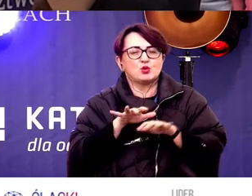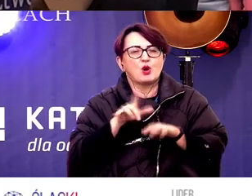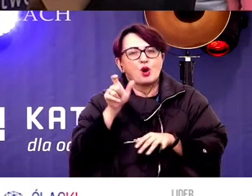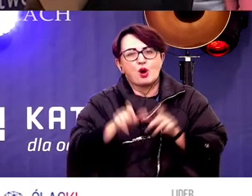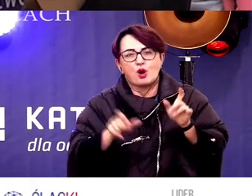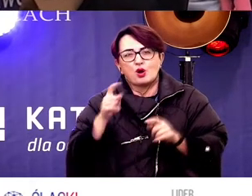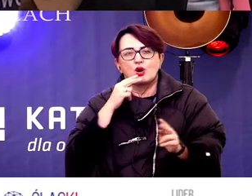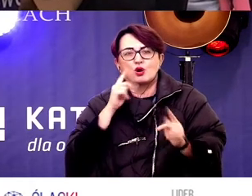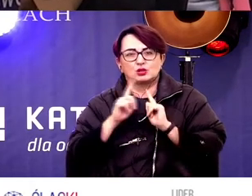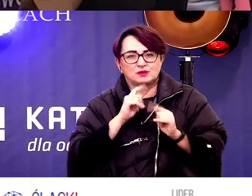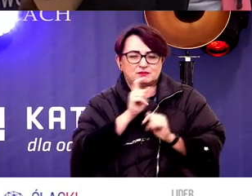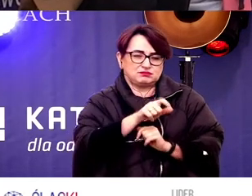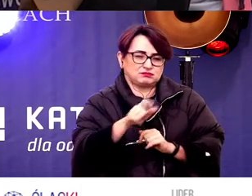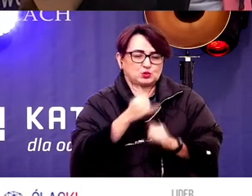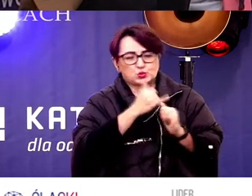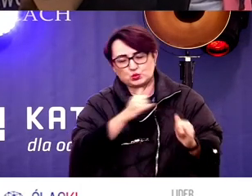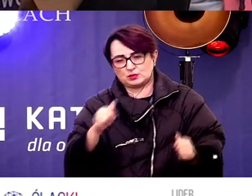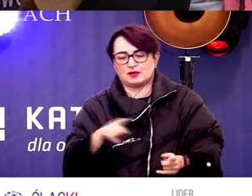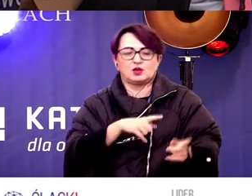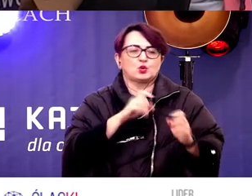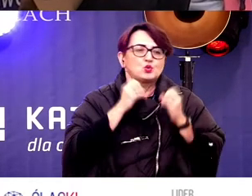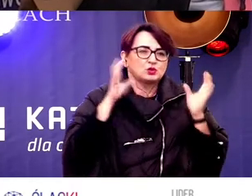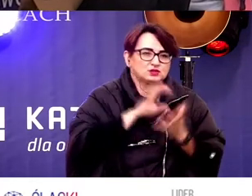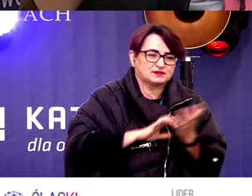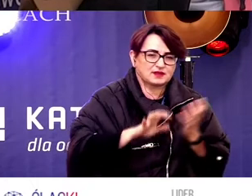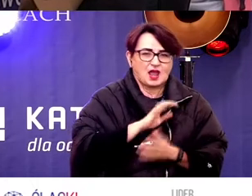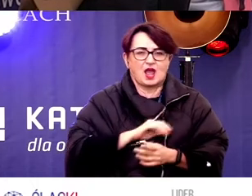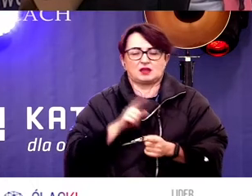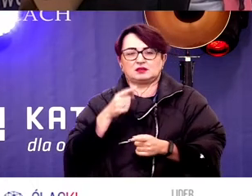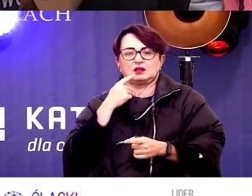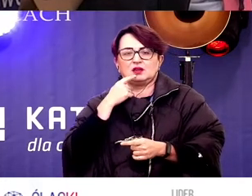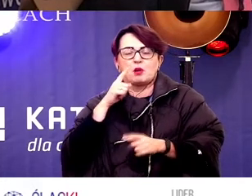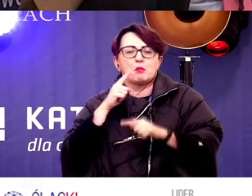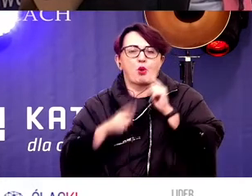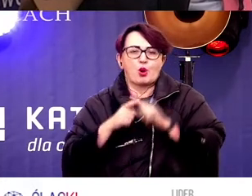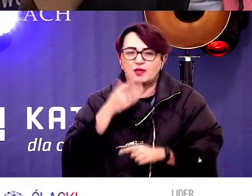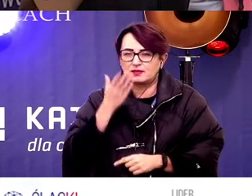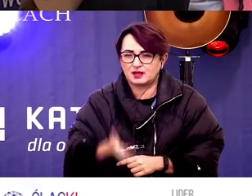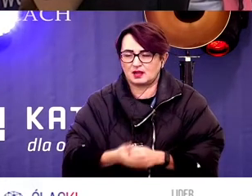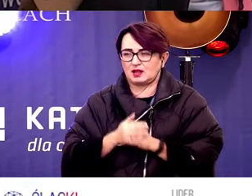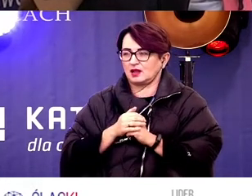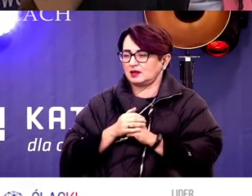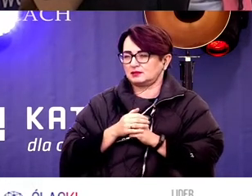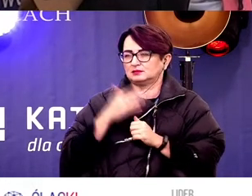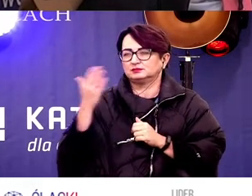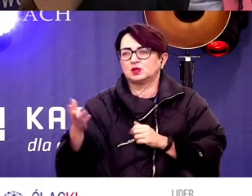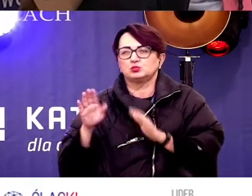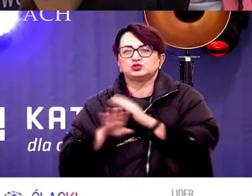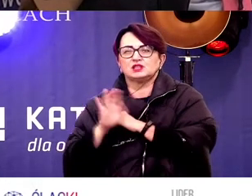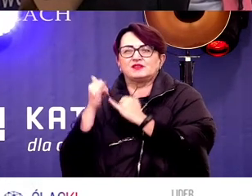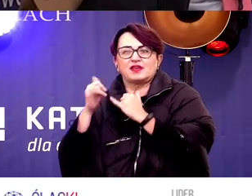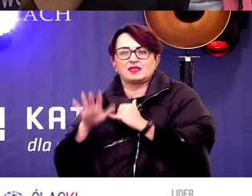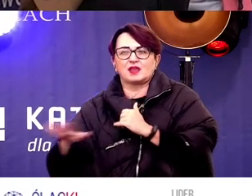i różnego rodzaju. Są to osoby ze świata kultury, są to dysydenci polityczni, są to przedstawiciele